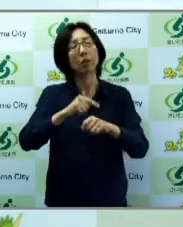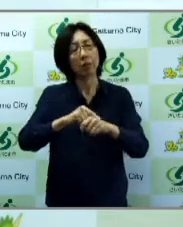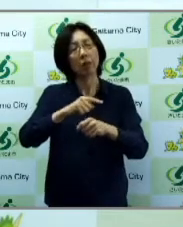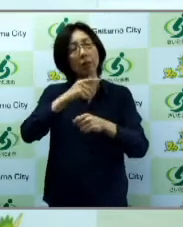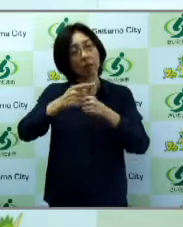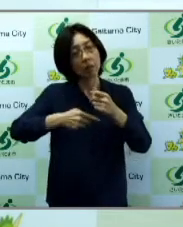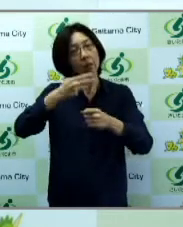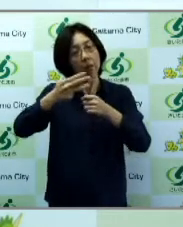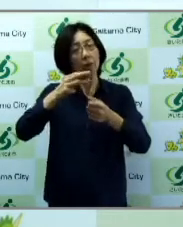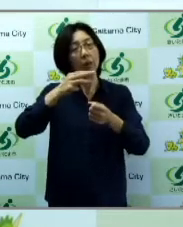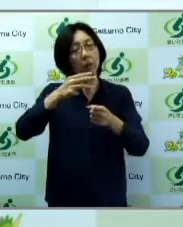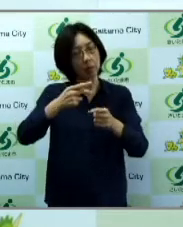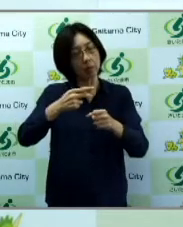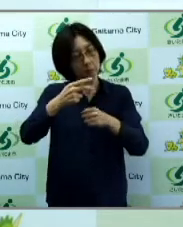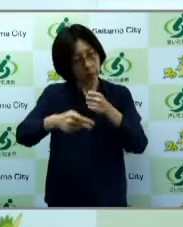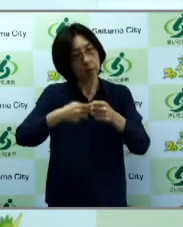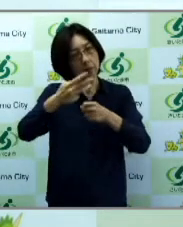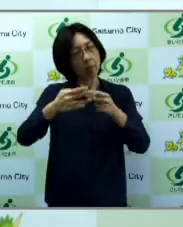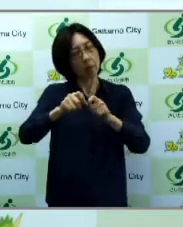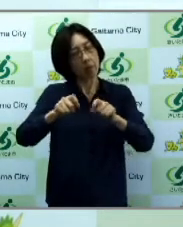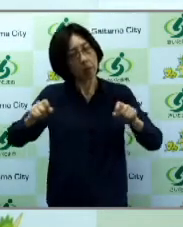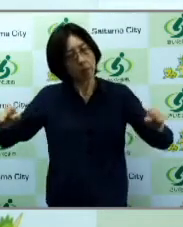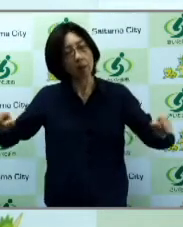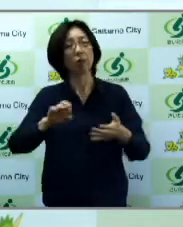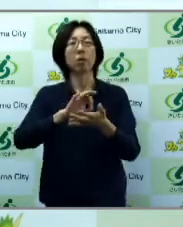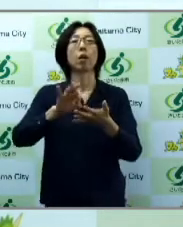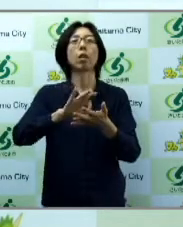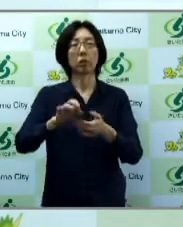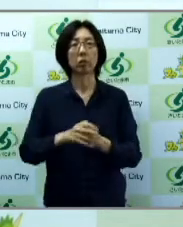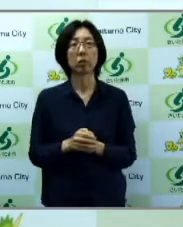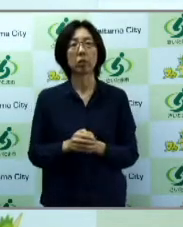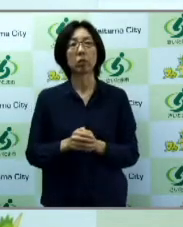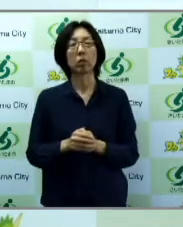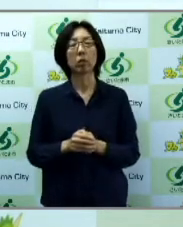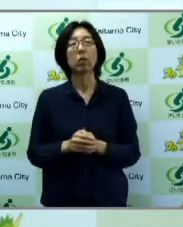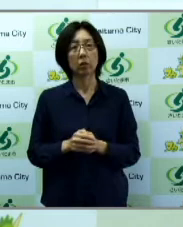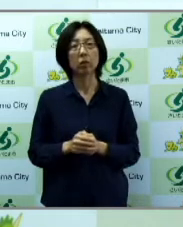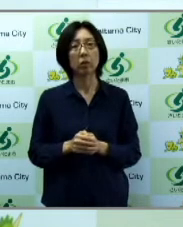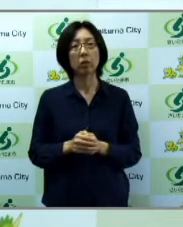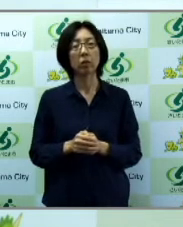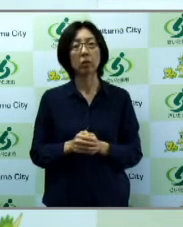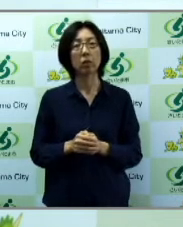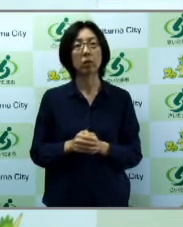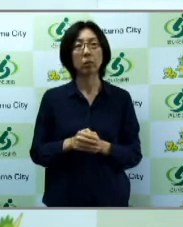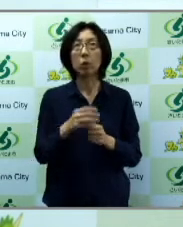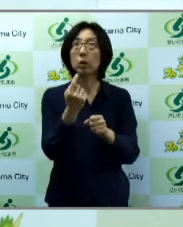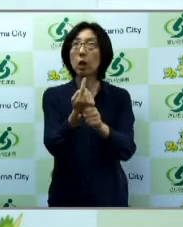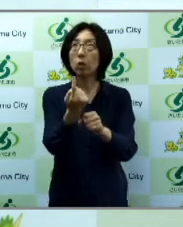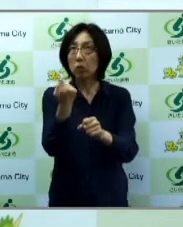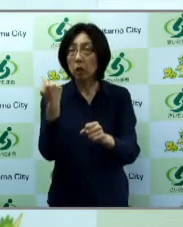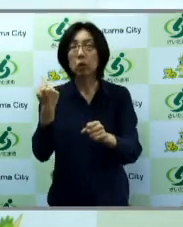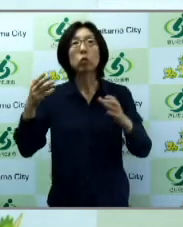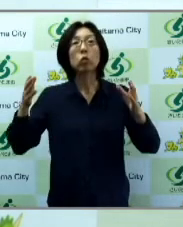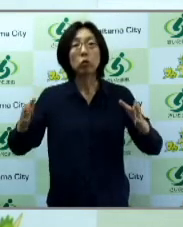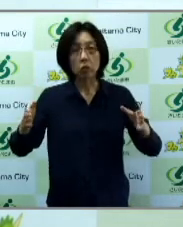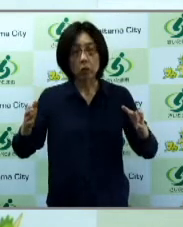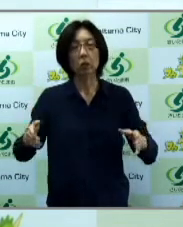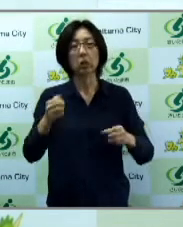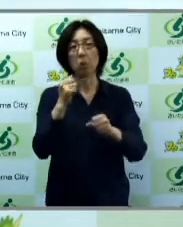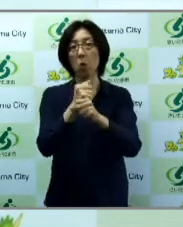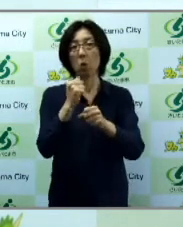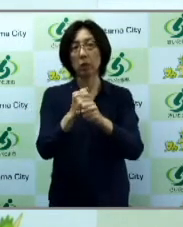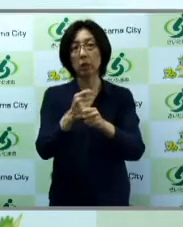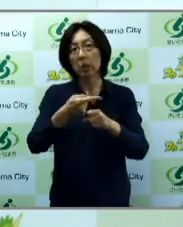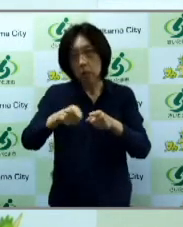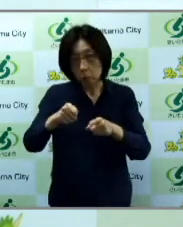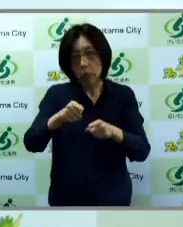ポンプの機能ができなかったところの工事については、すでに昨年中にすでに高い